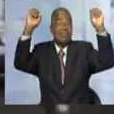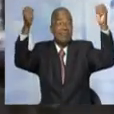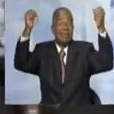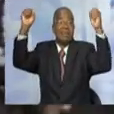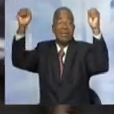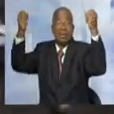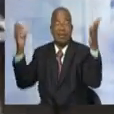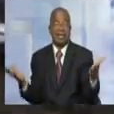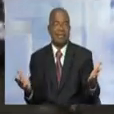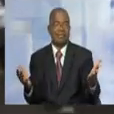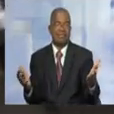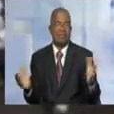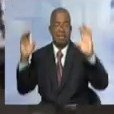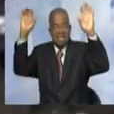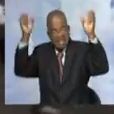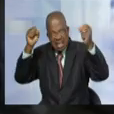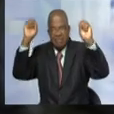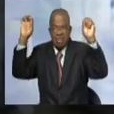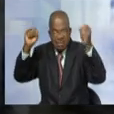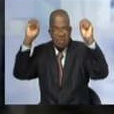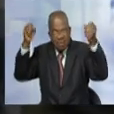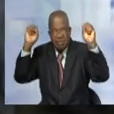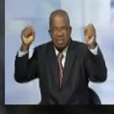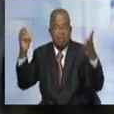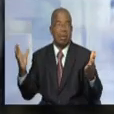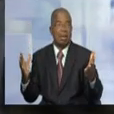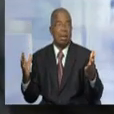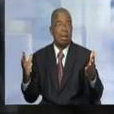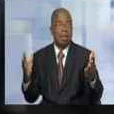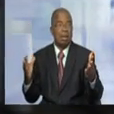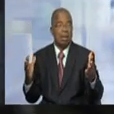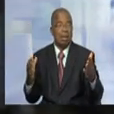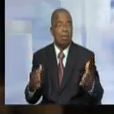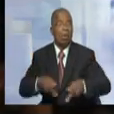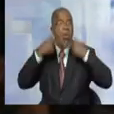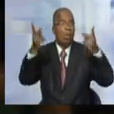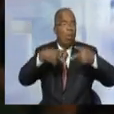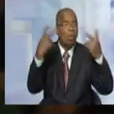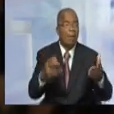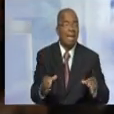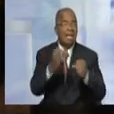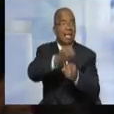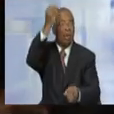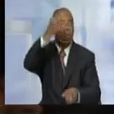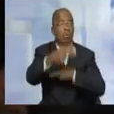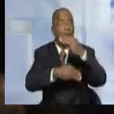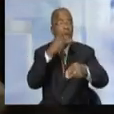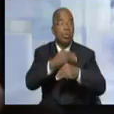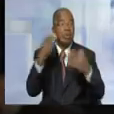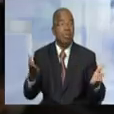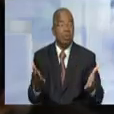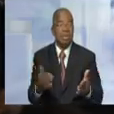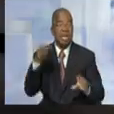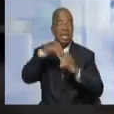de protestataires hostiles aux folles dépenses pour organiser la Coupe du monde de football qui se disputera dans 12 villes du Brésil du 12 juin au